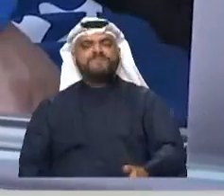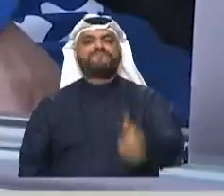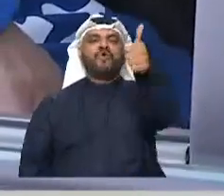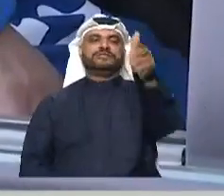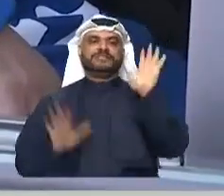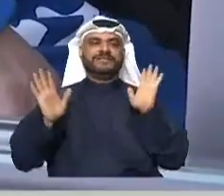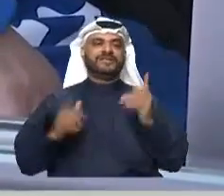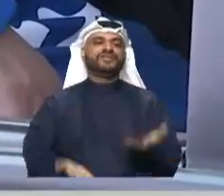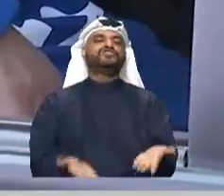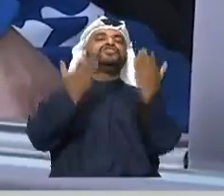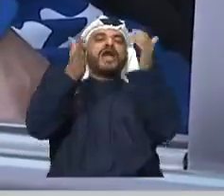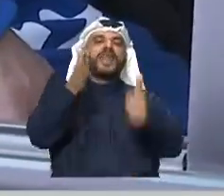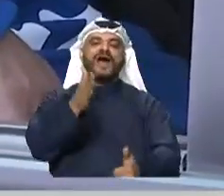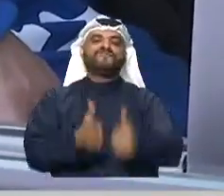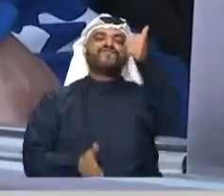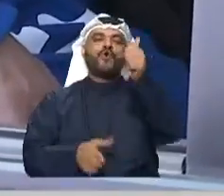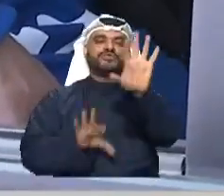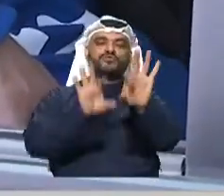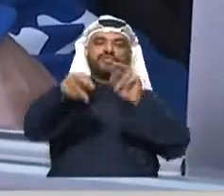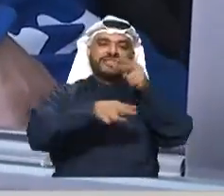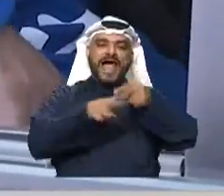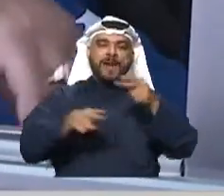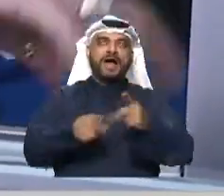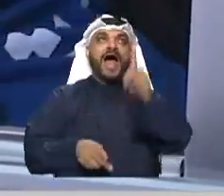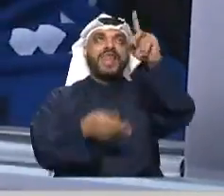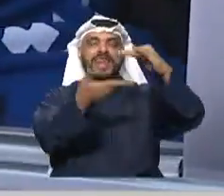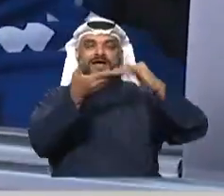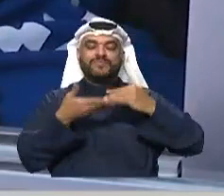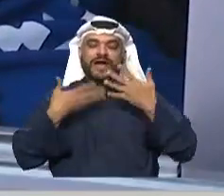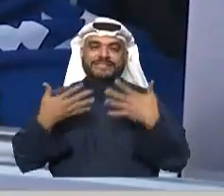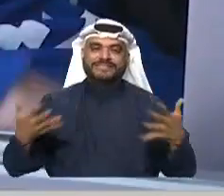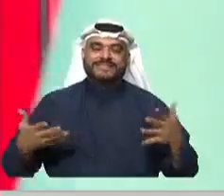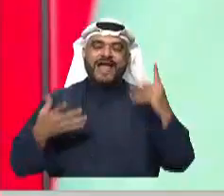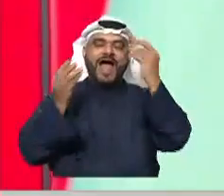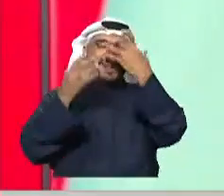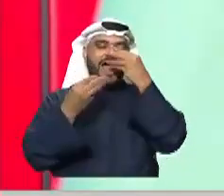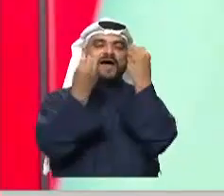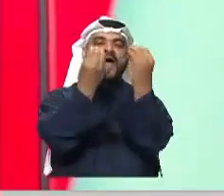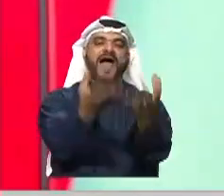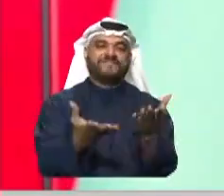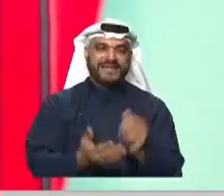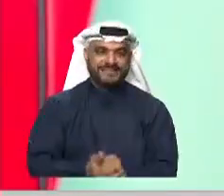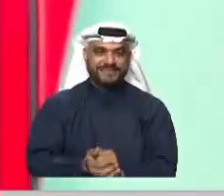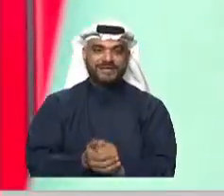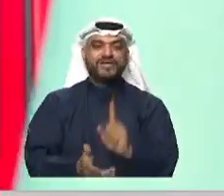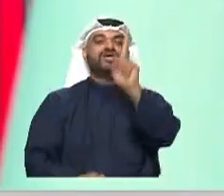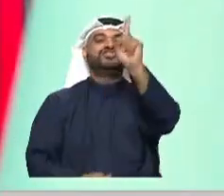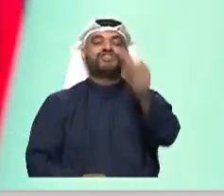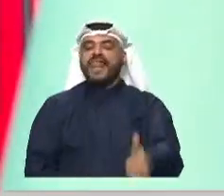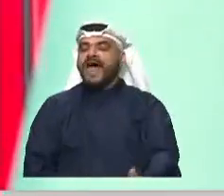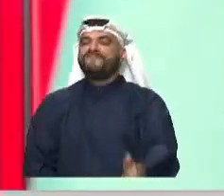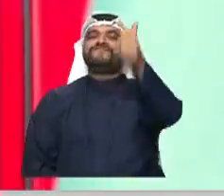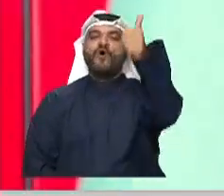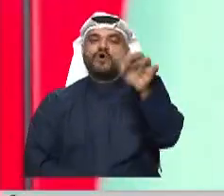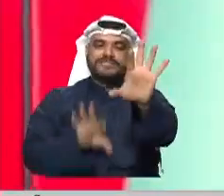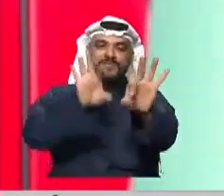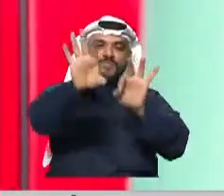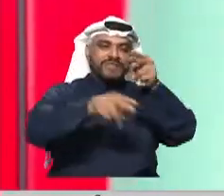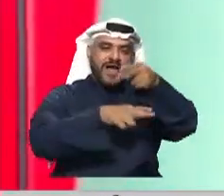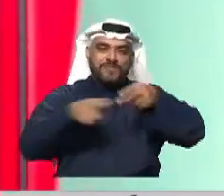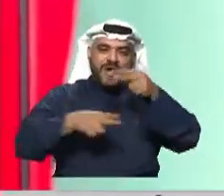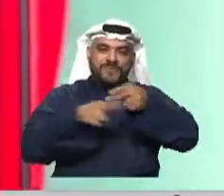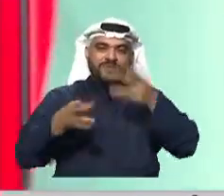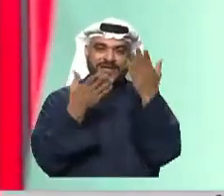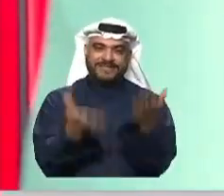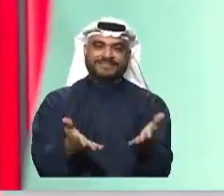حق منتخبنا الكويت والله يسهل الامور ان شاء الله والله يعطيكم الف عافيه. فالهم الفوز وان شاء الله التوفيق، هم